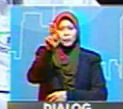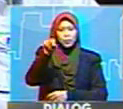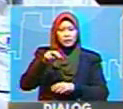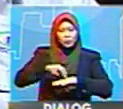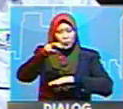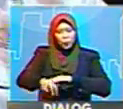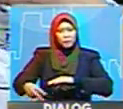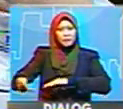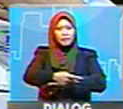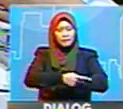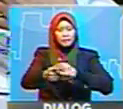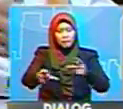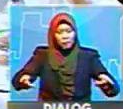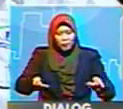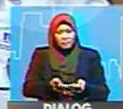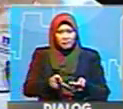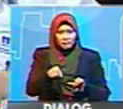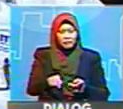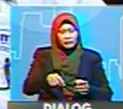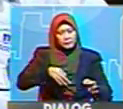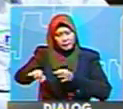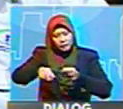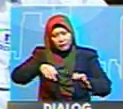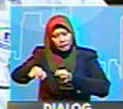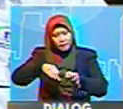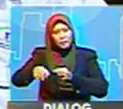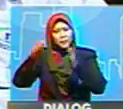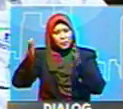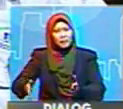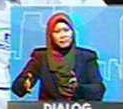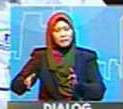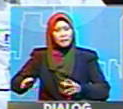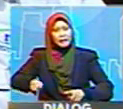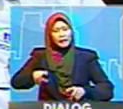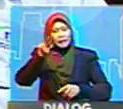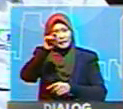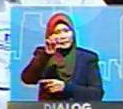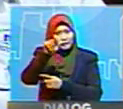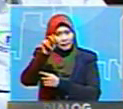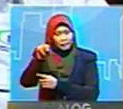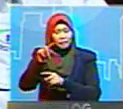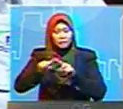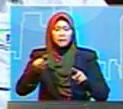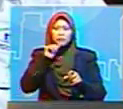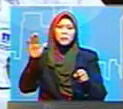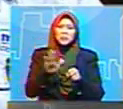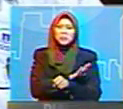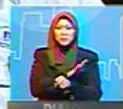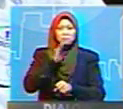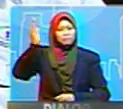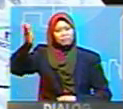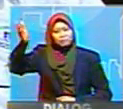kawasan nelayan Majlis penerangan dan sebagainya tetapi mungkin itu tidak cukup saya sudah bitahu tekun itu tidak